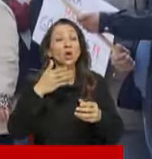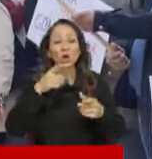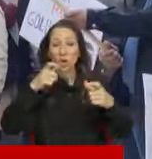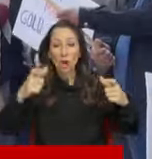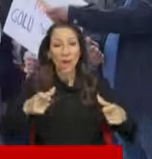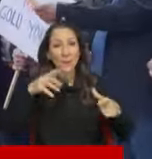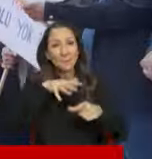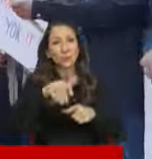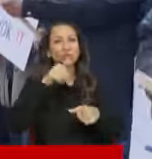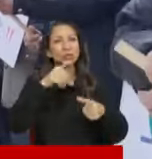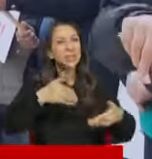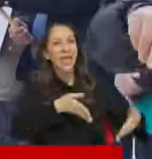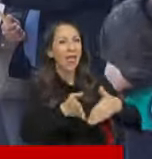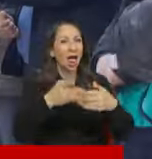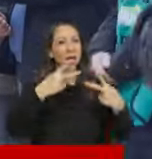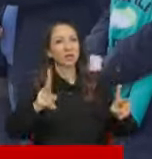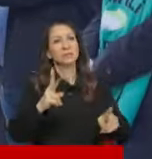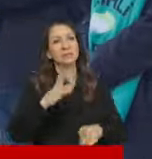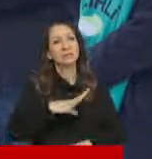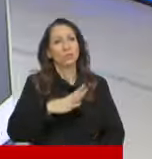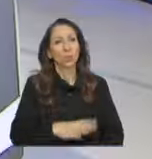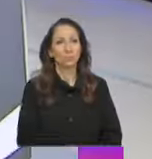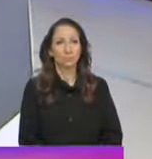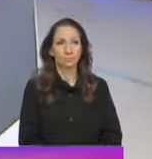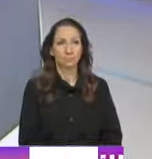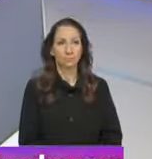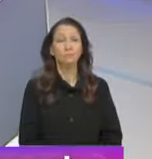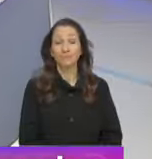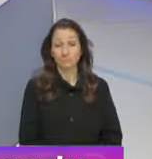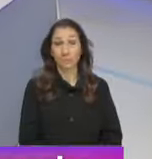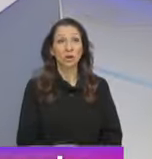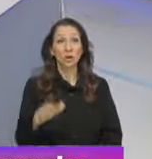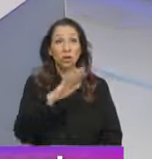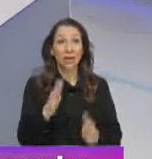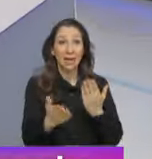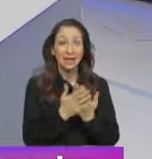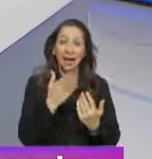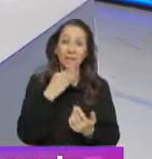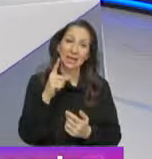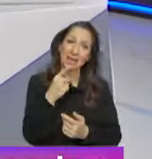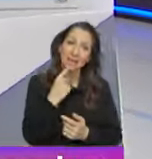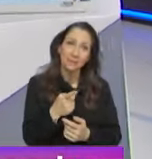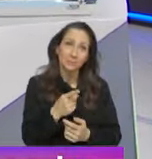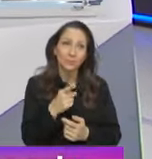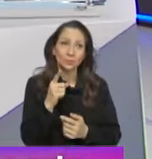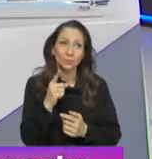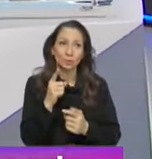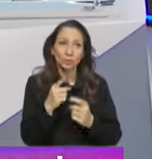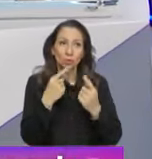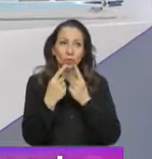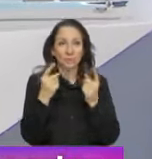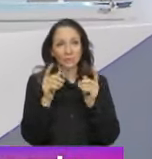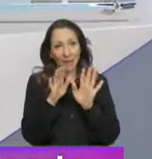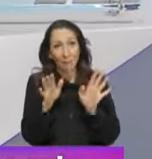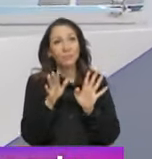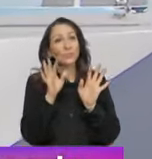kaynaklarının önünün açılmasını talep ediyor ve sosyal yardımlar emekliler diyelim bugünkü buluşmamızı tamamlayalım Evet